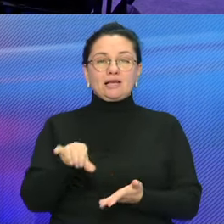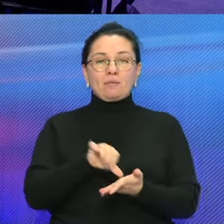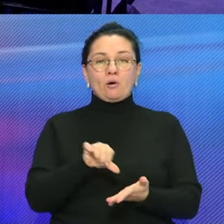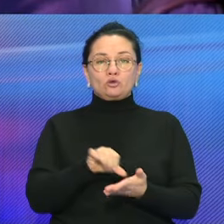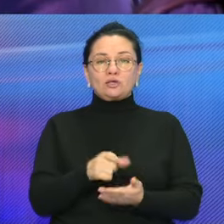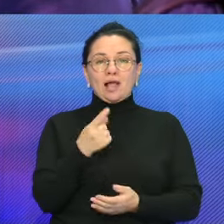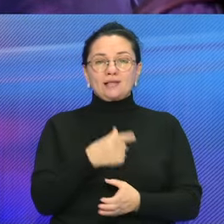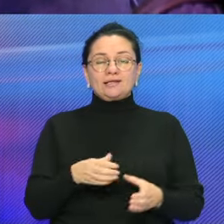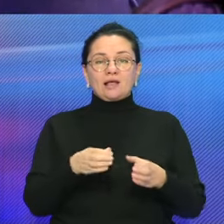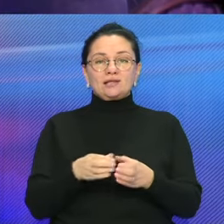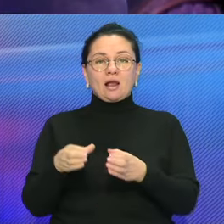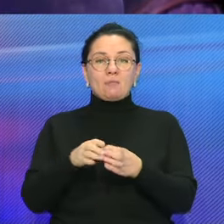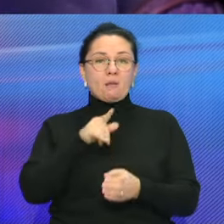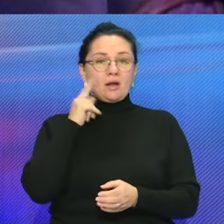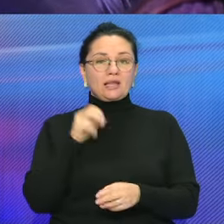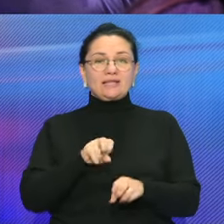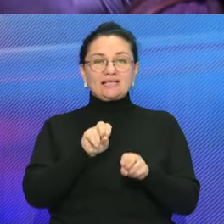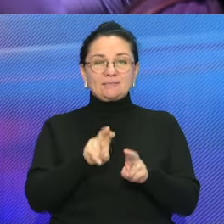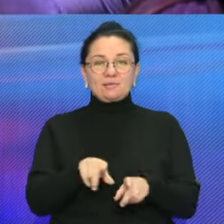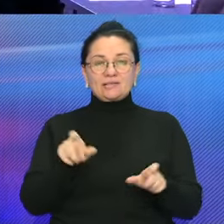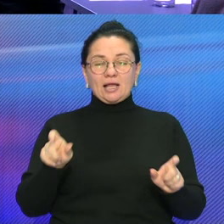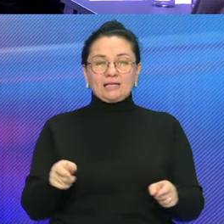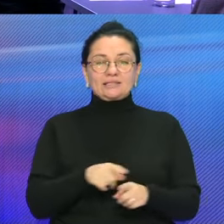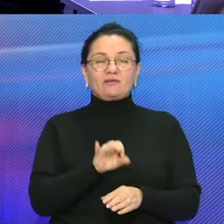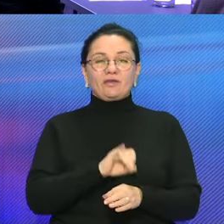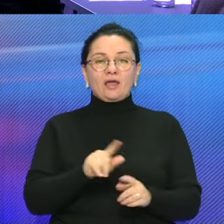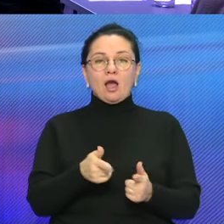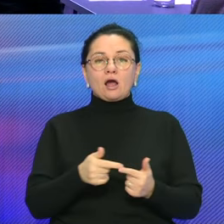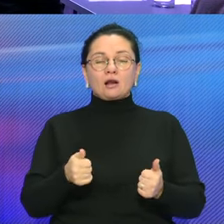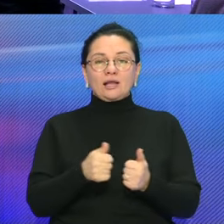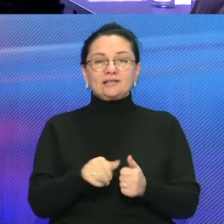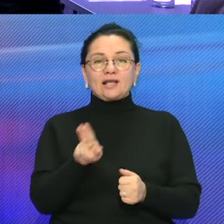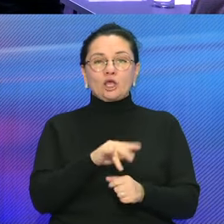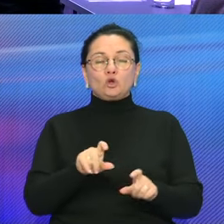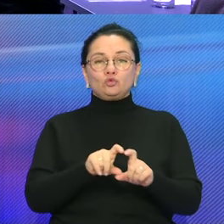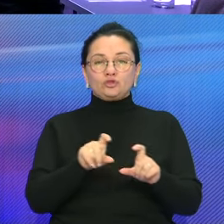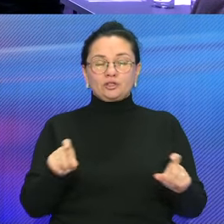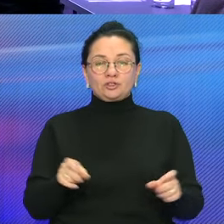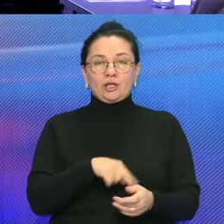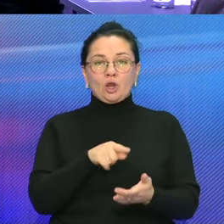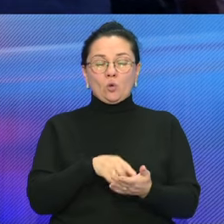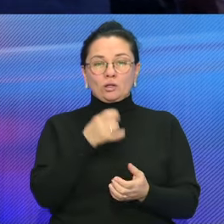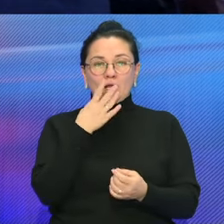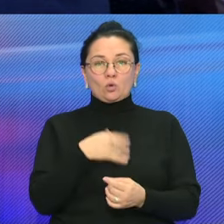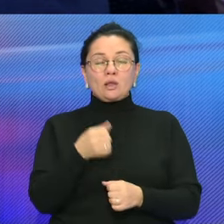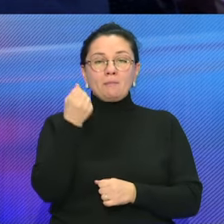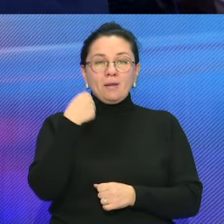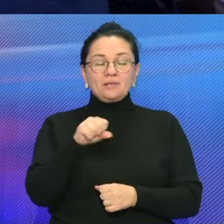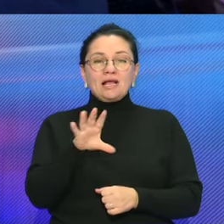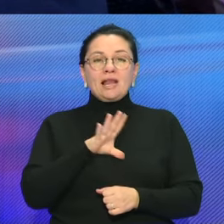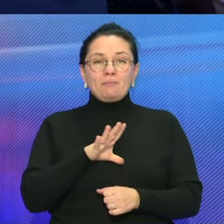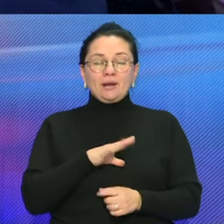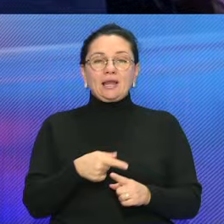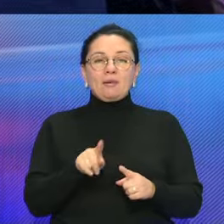11 команд молодых специалистов, представников предприемства, организации и установ Ленинского района Гродно. Пераможцы вызначаліся по